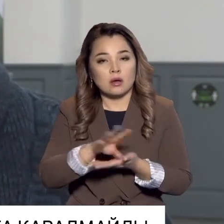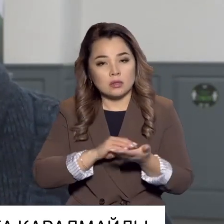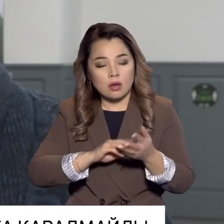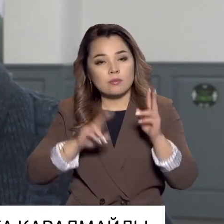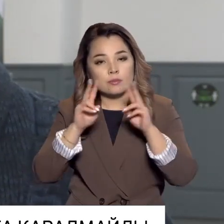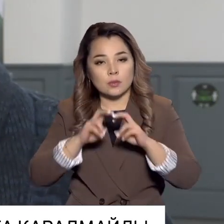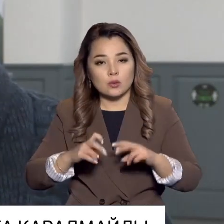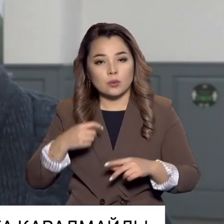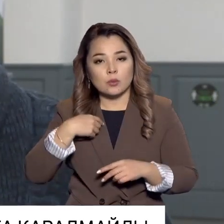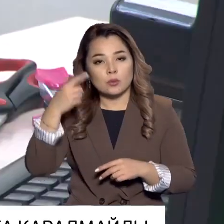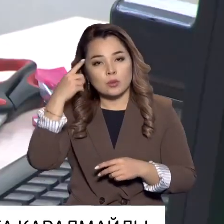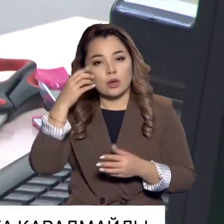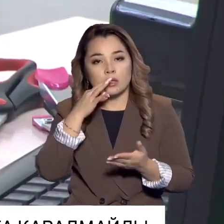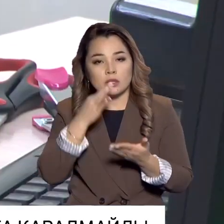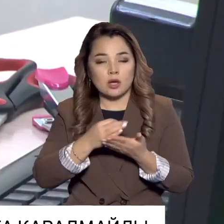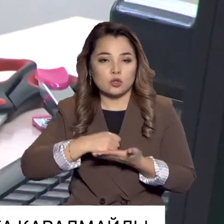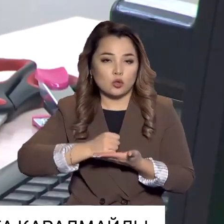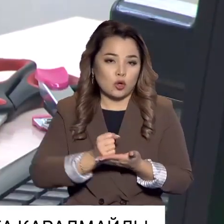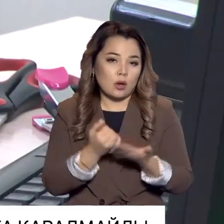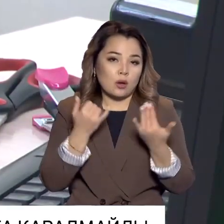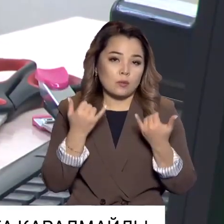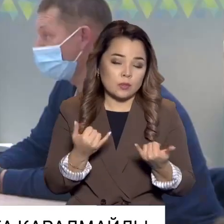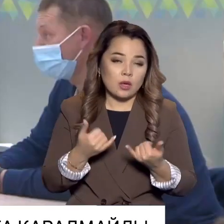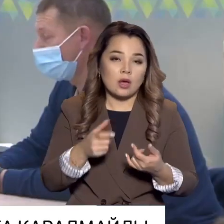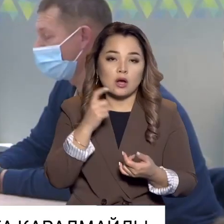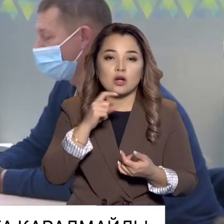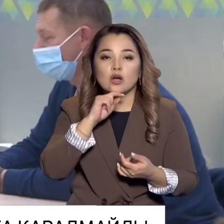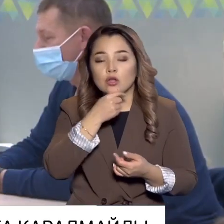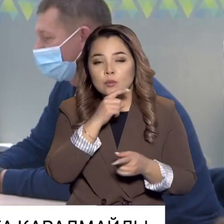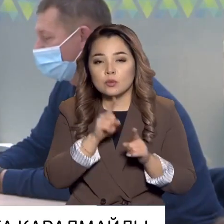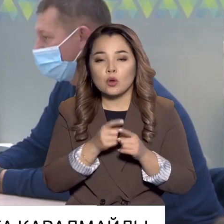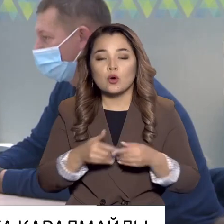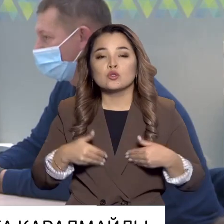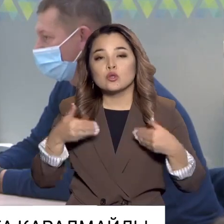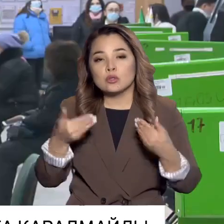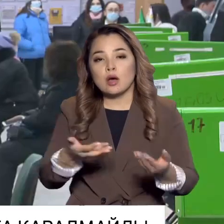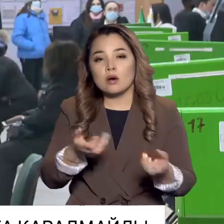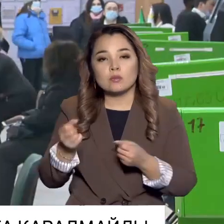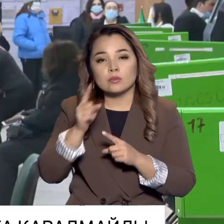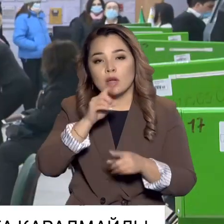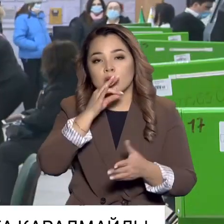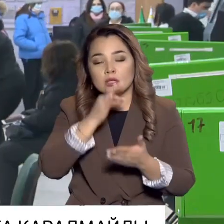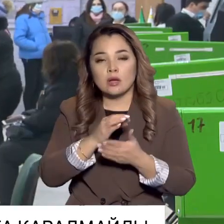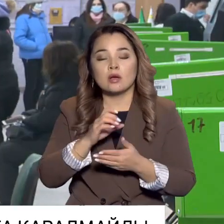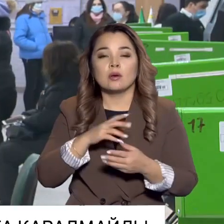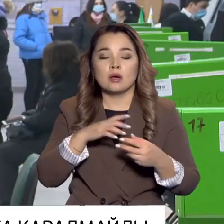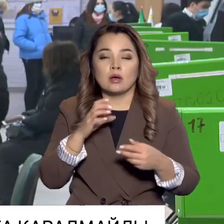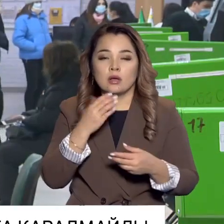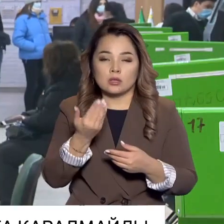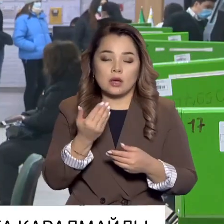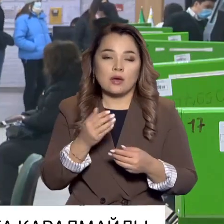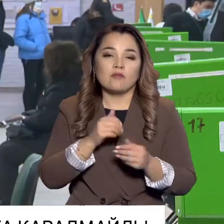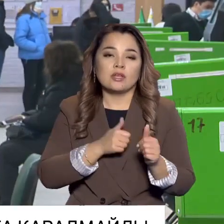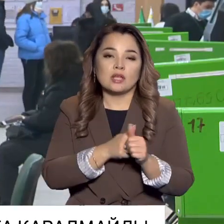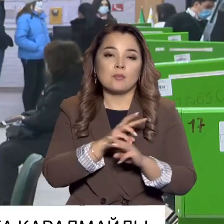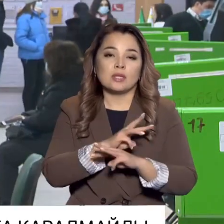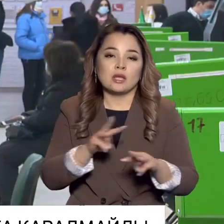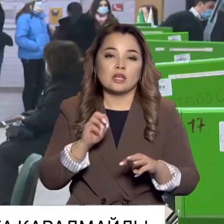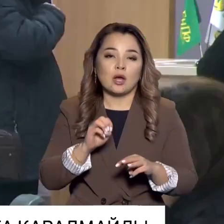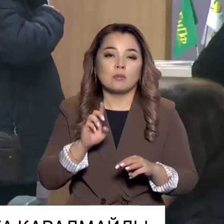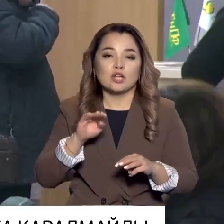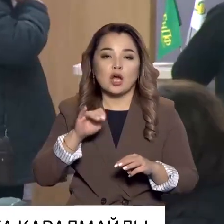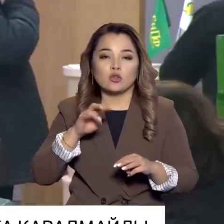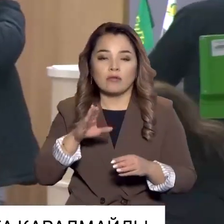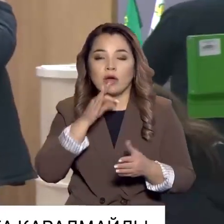қарастыру керек деп ұйғарамын. Экономистің бұл ұсынысы қабылданбайтын сыңайлы. Өткен еңбек және халықты әлеуметтік қорғау вице-министрі Ержан Біржанов